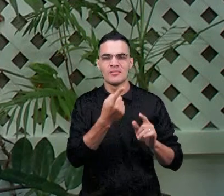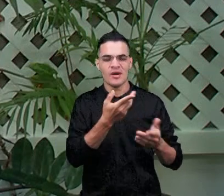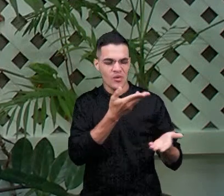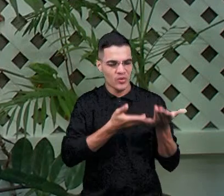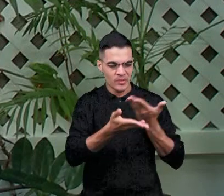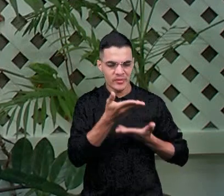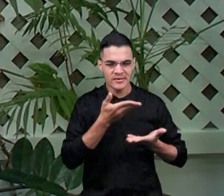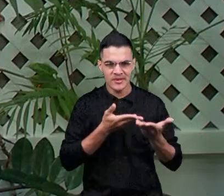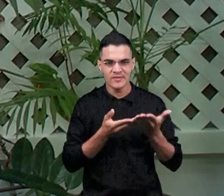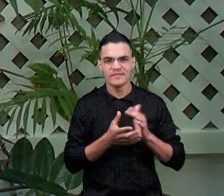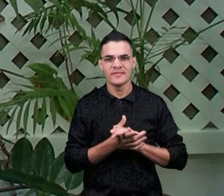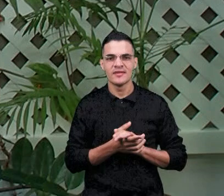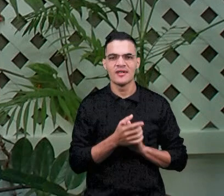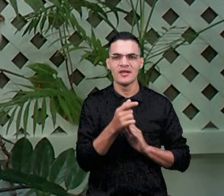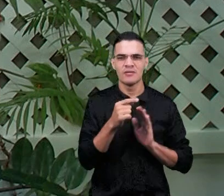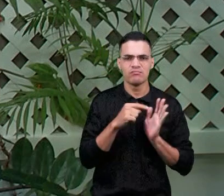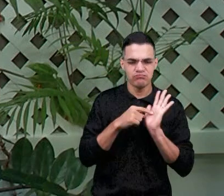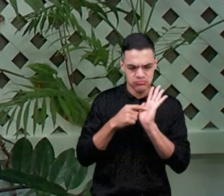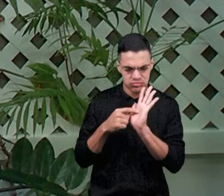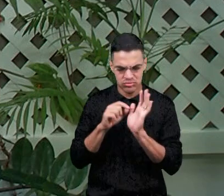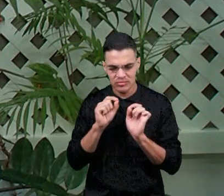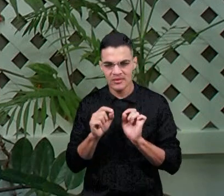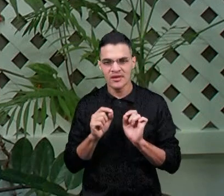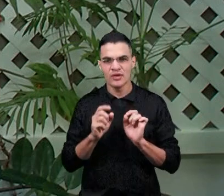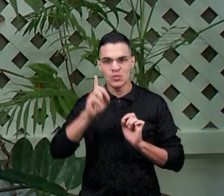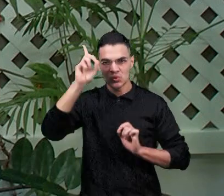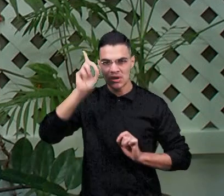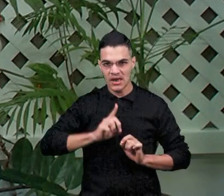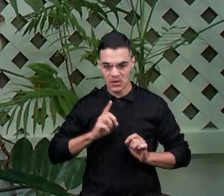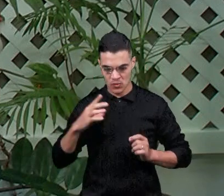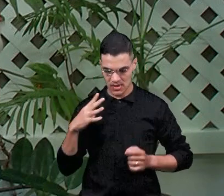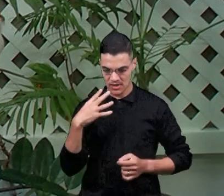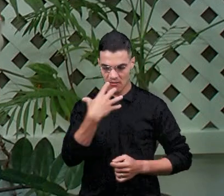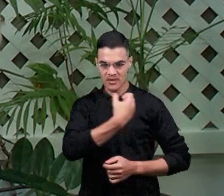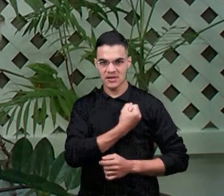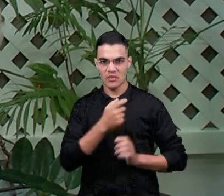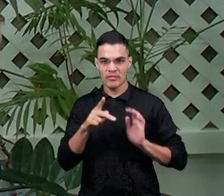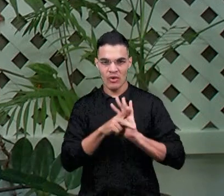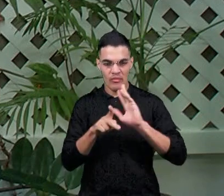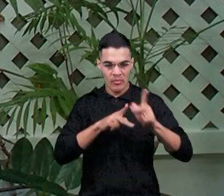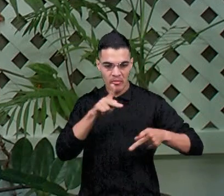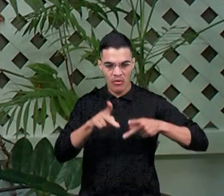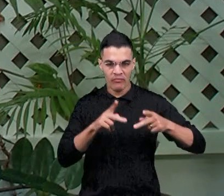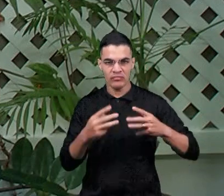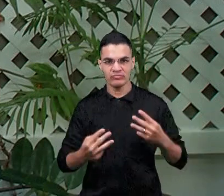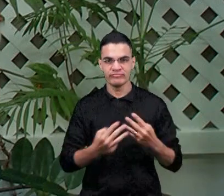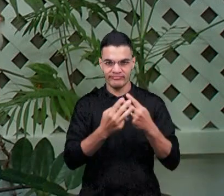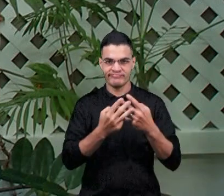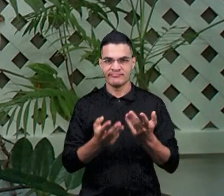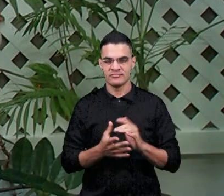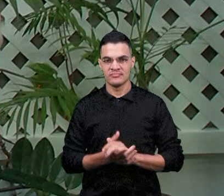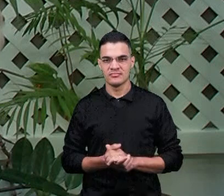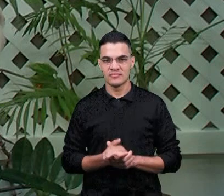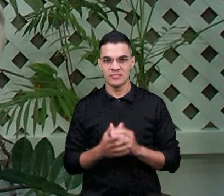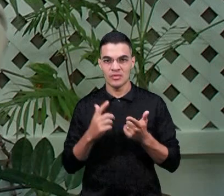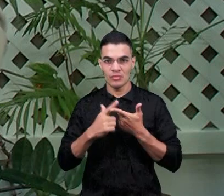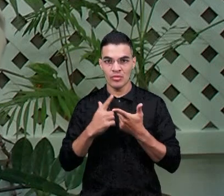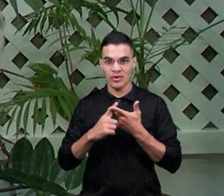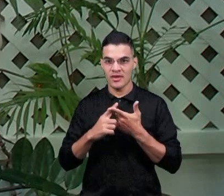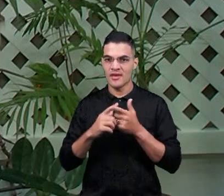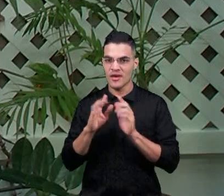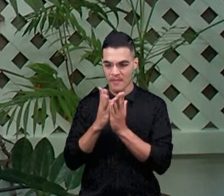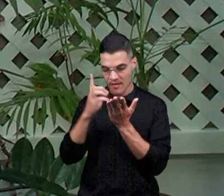Terre Preta. Il a mis ici le droit de salut des Juifs. Oui, c'est ça. Parce que le Fils de l'homme est